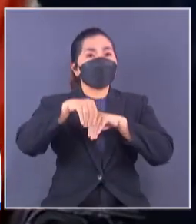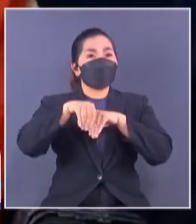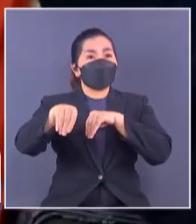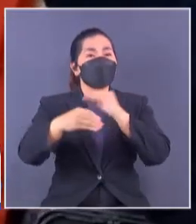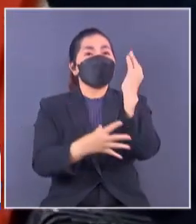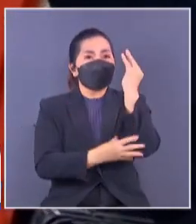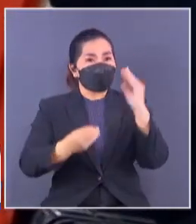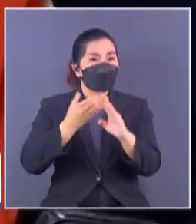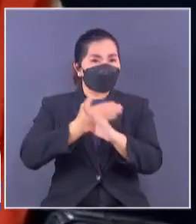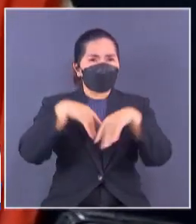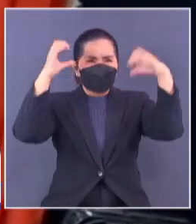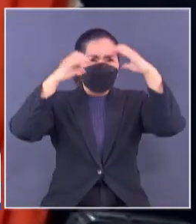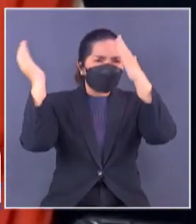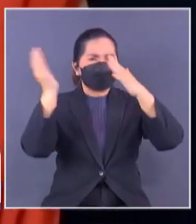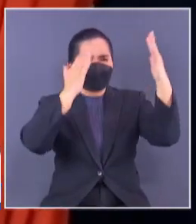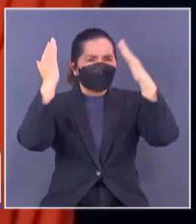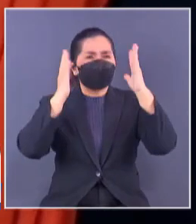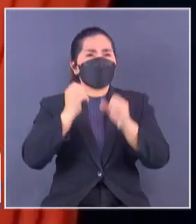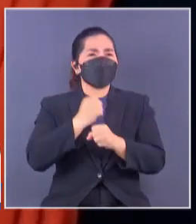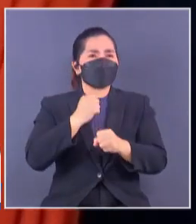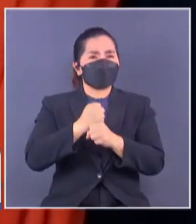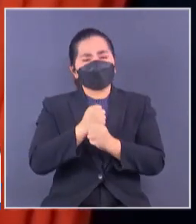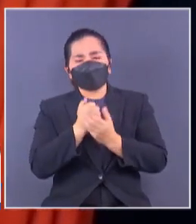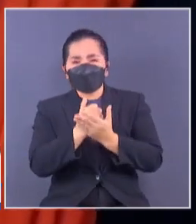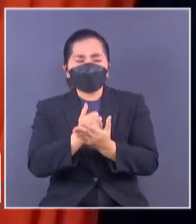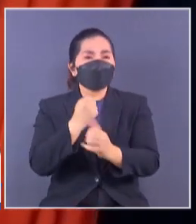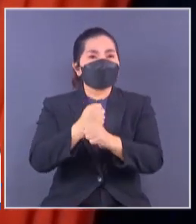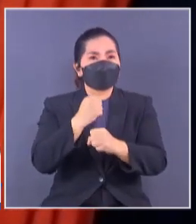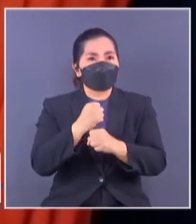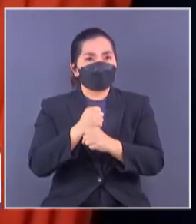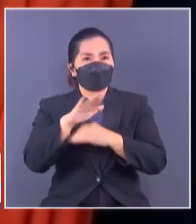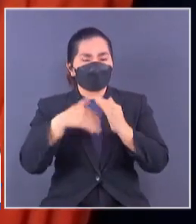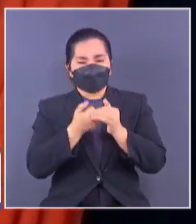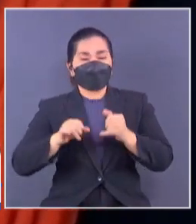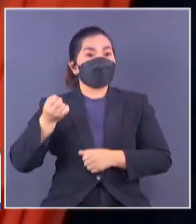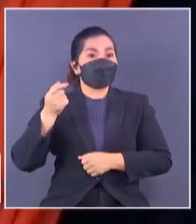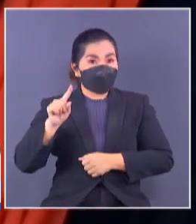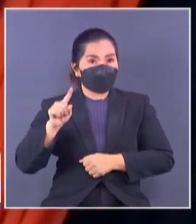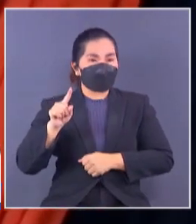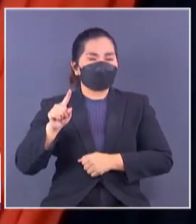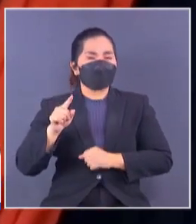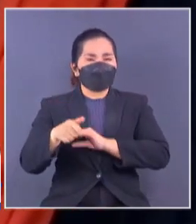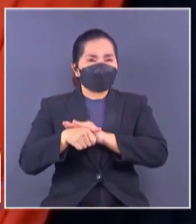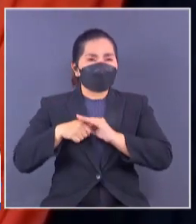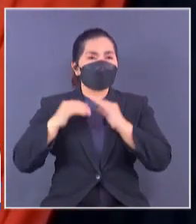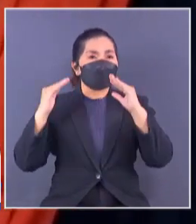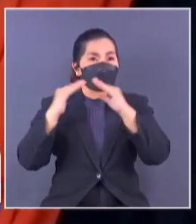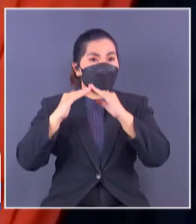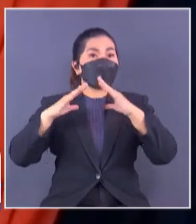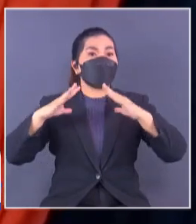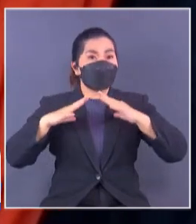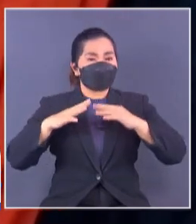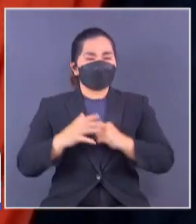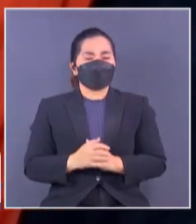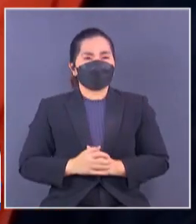มีพายุฝนฟ้าคะนองรุนแรงนะครับคนงานที่มาช่วยกันเก็บมันรวมทั้งหมด11คนเนี่ยพากันไปหลบฝนภายในเพิงพัก